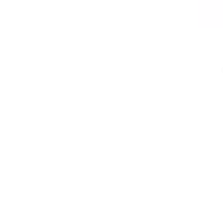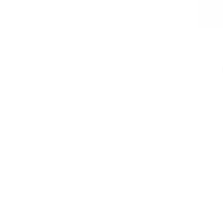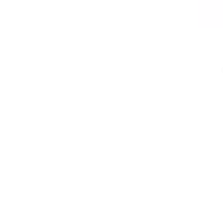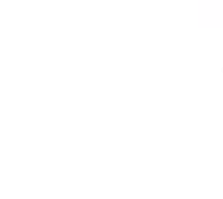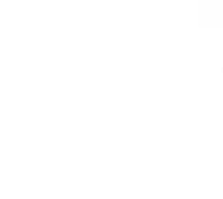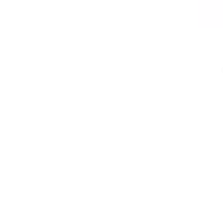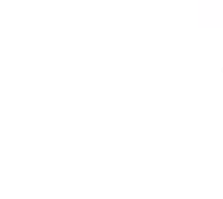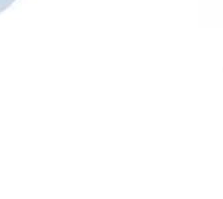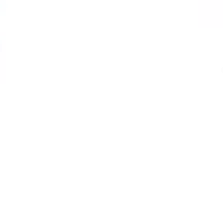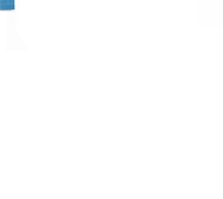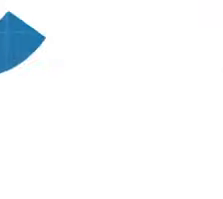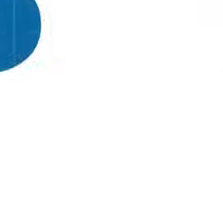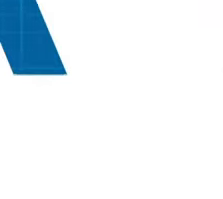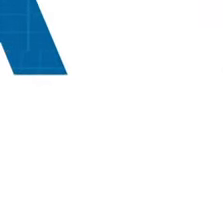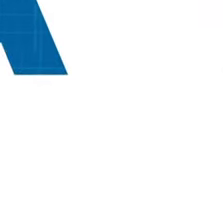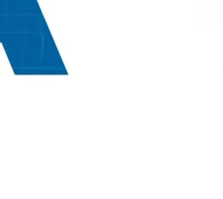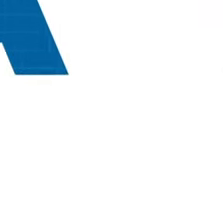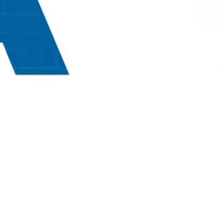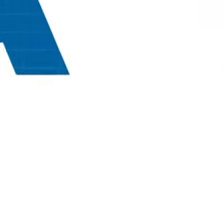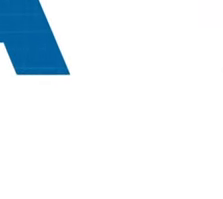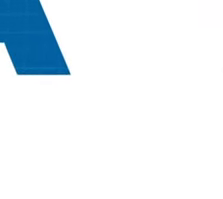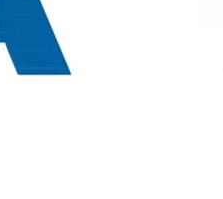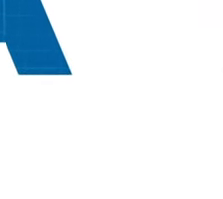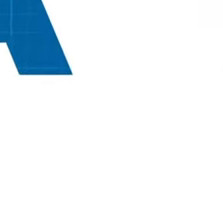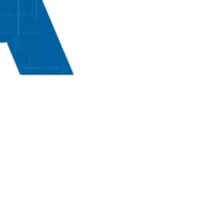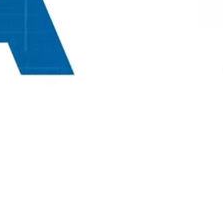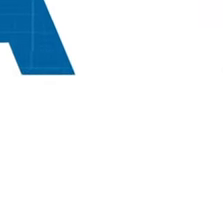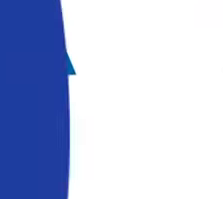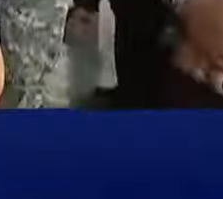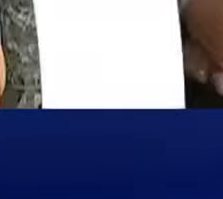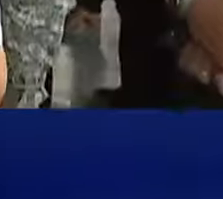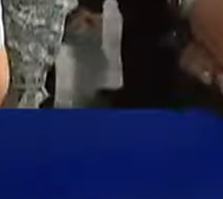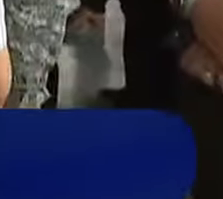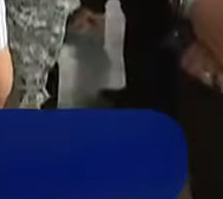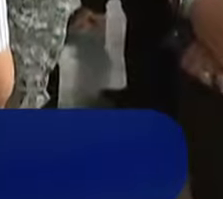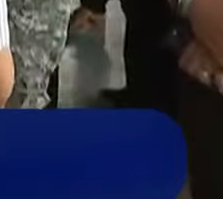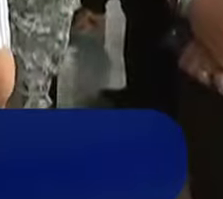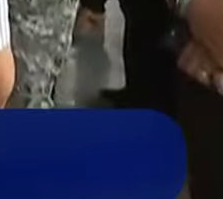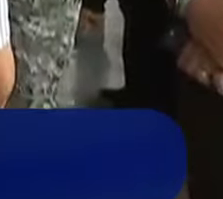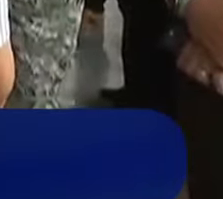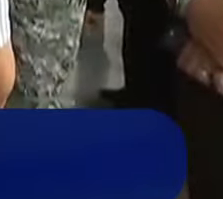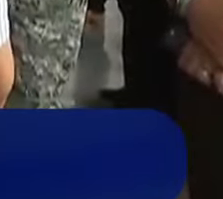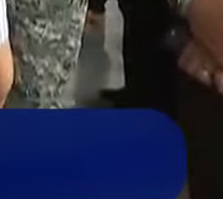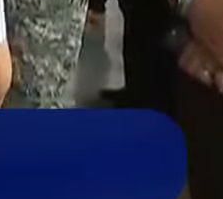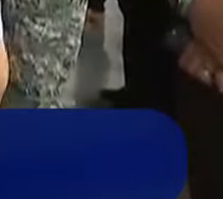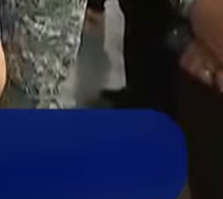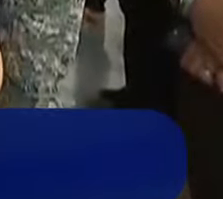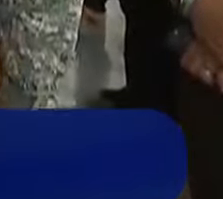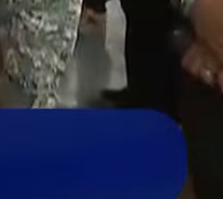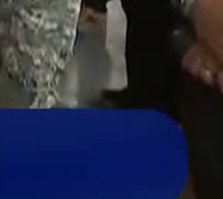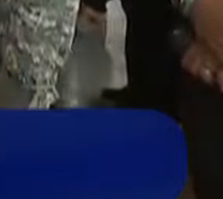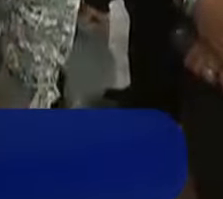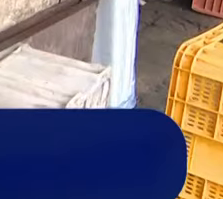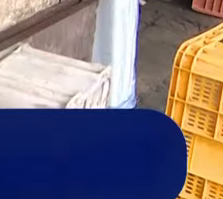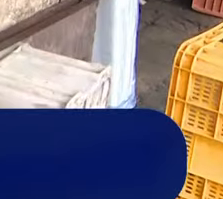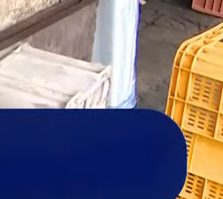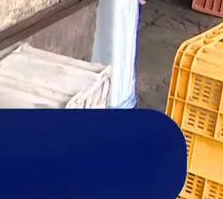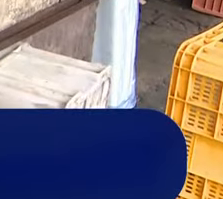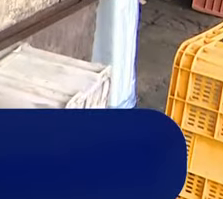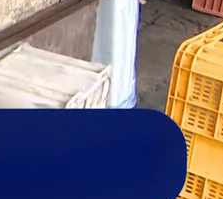Sa ulo ng ating mga nagbabagang balita, Pangulong Bongbong